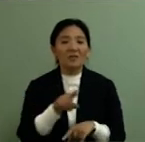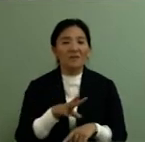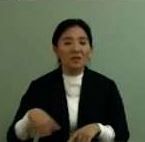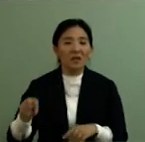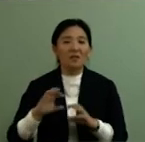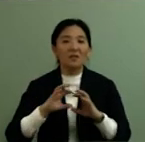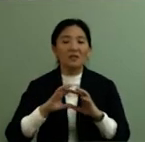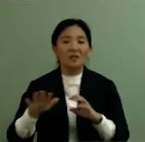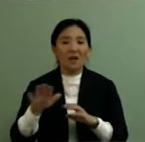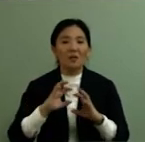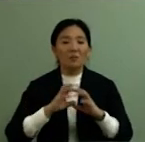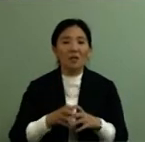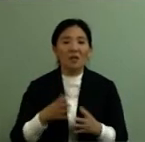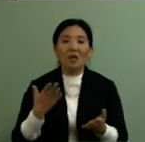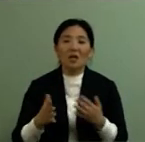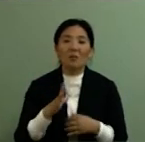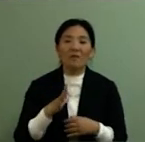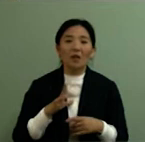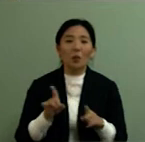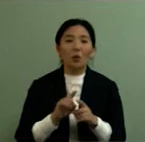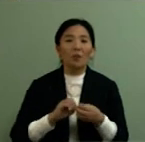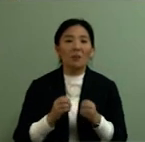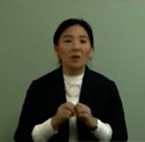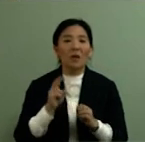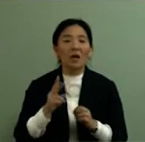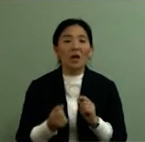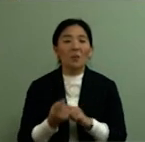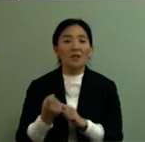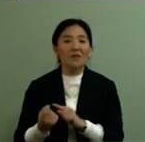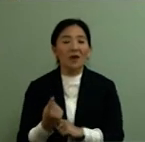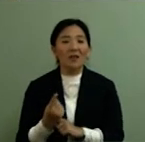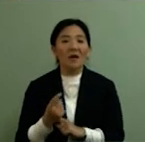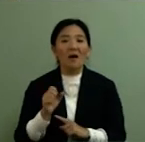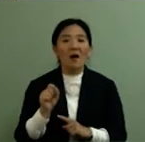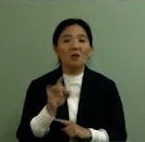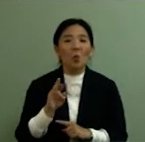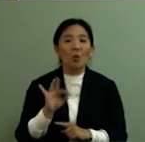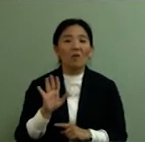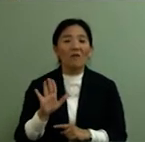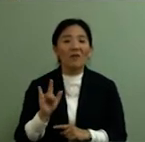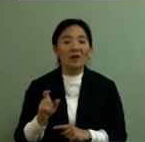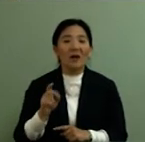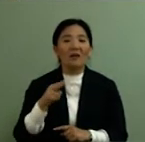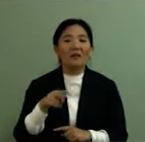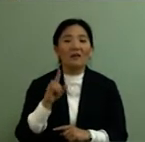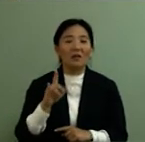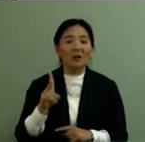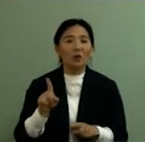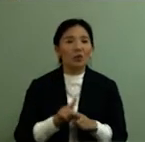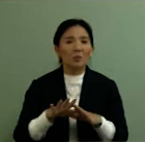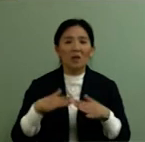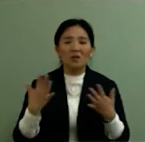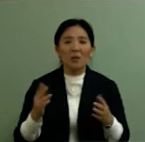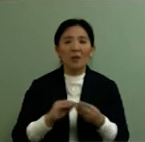мира. Или, например, вы слышали такую проблему, как образование озоновых дыр. Это тоже глобальная